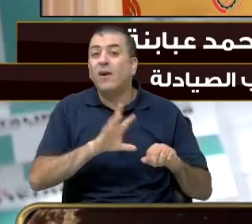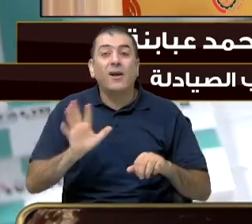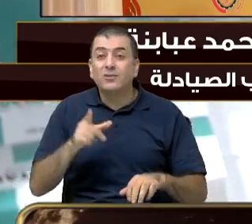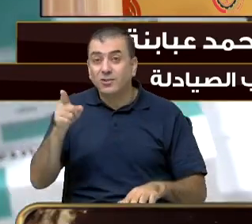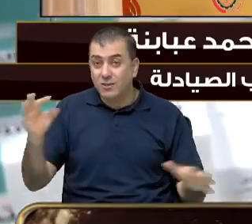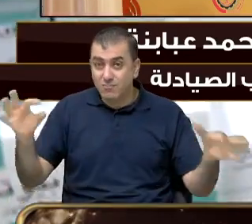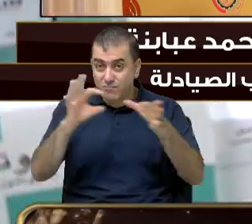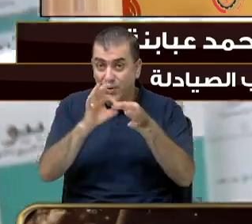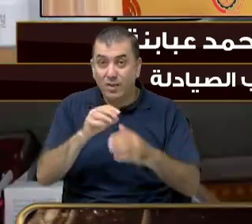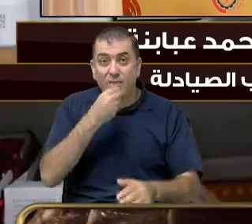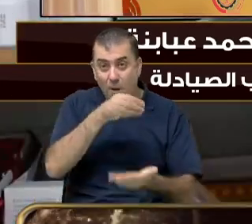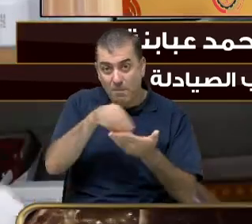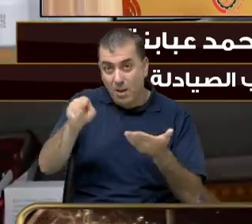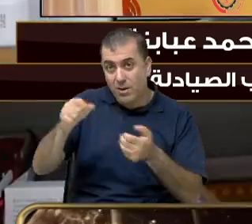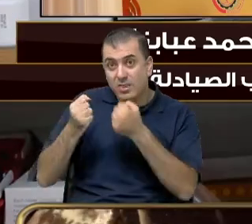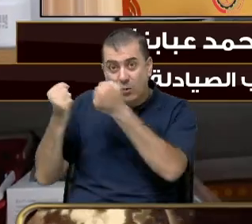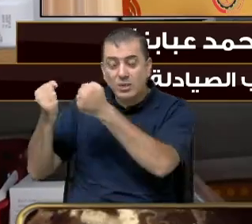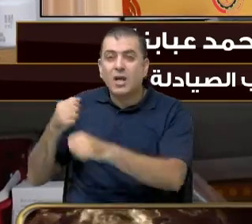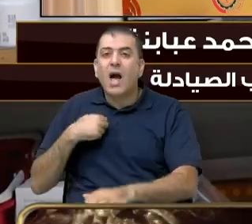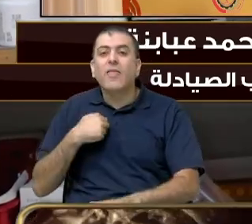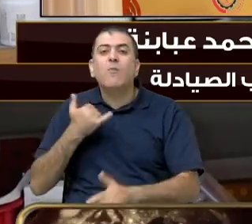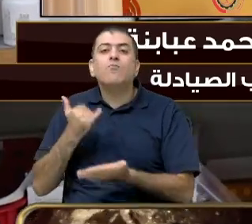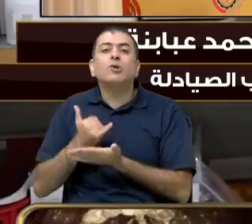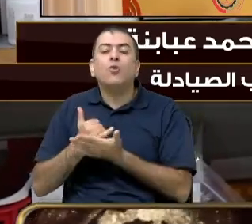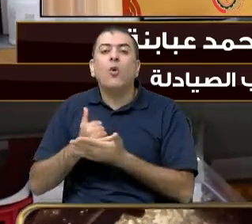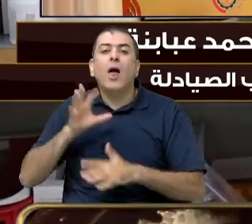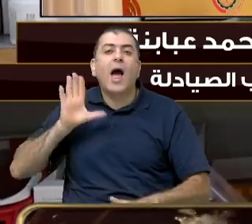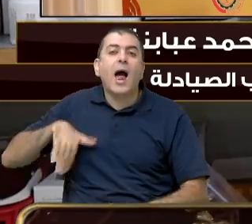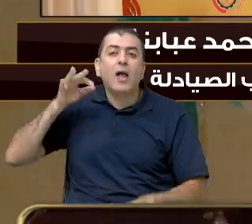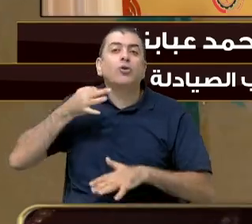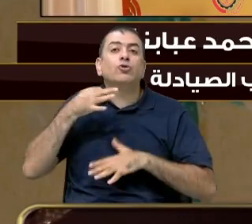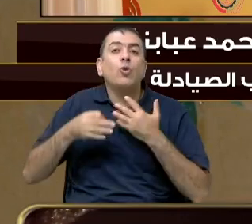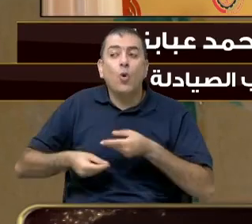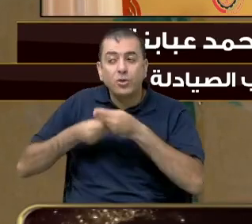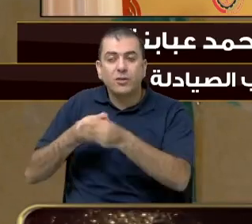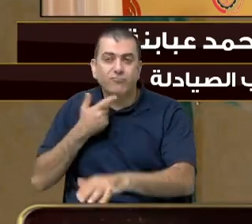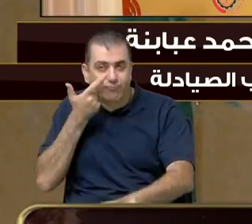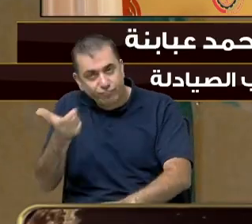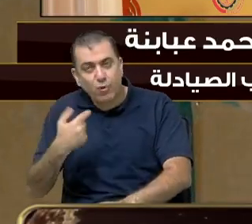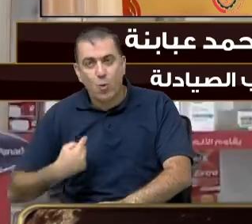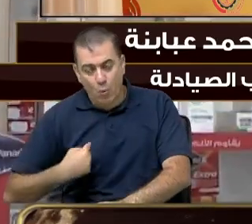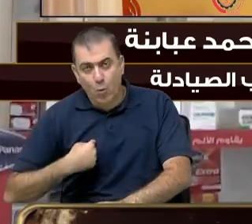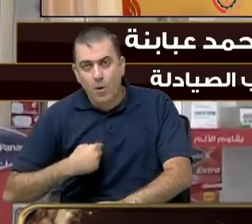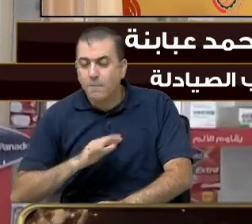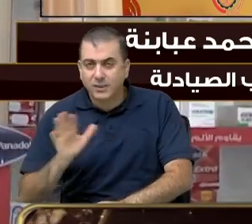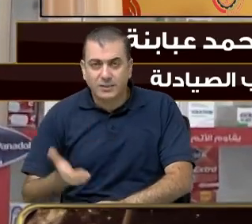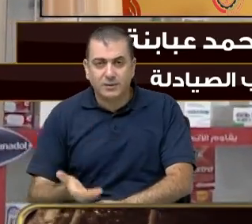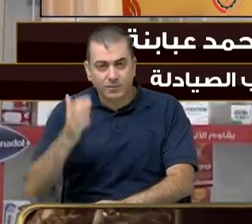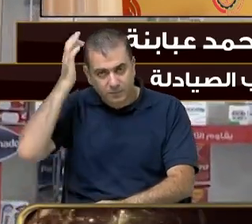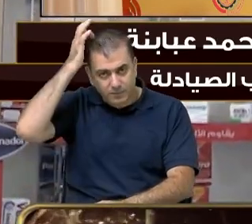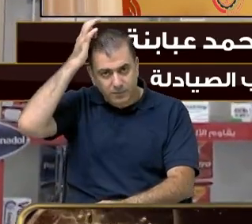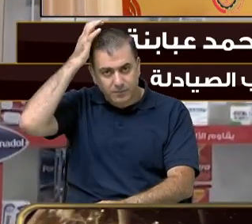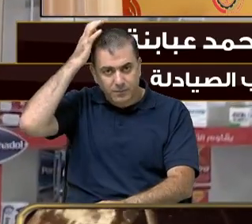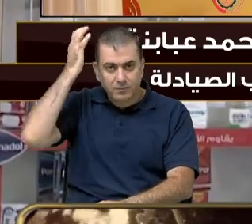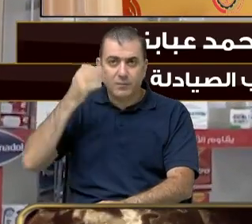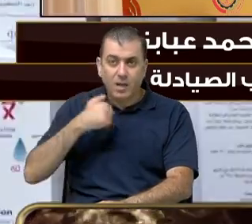وضع المشرع هذه القوانين والانظمه ما وضعها هو لغايات بس مزح، وضعها